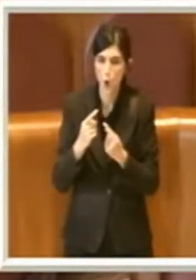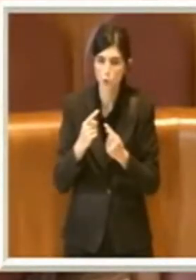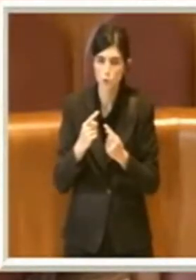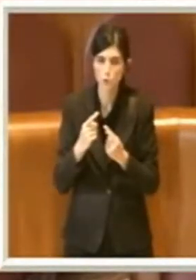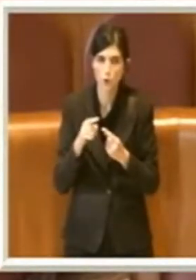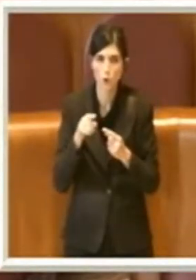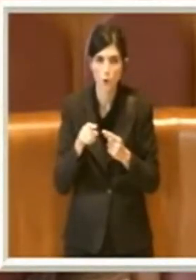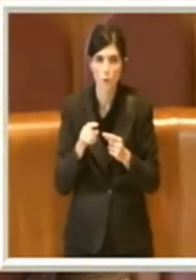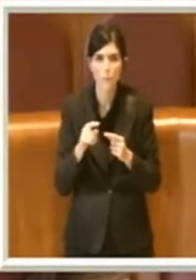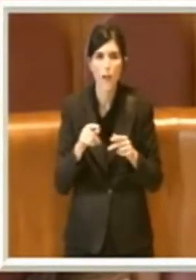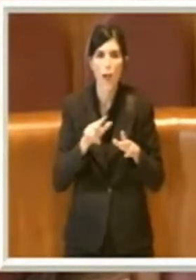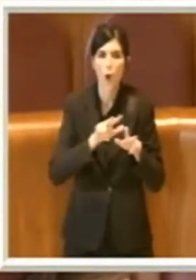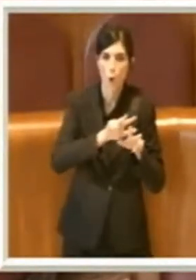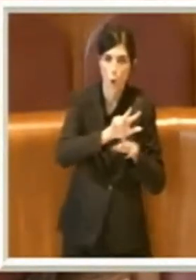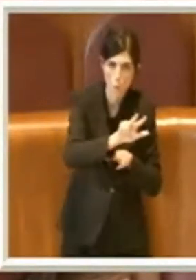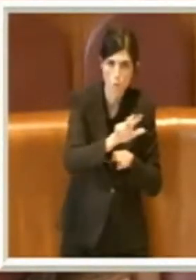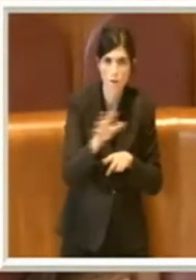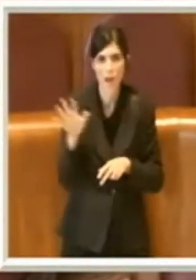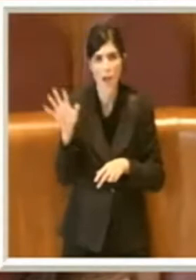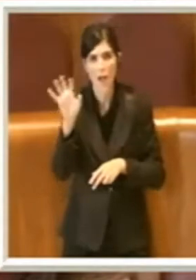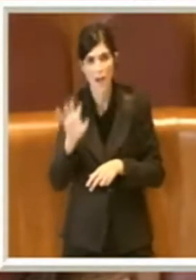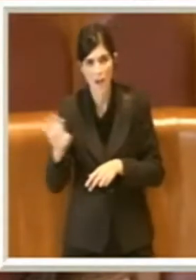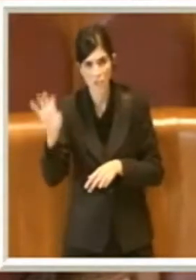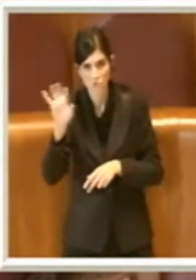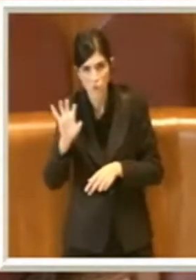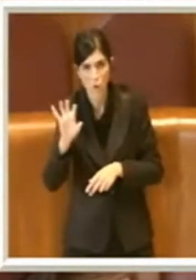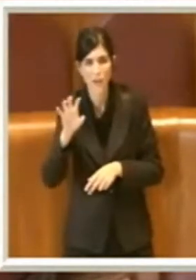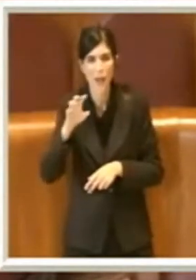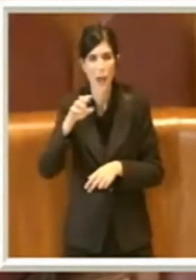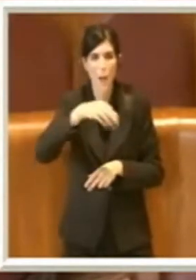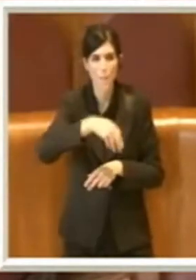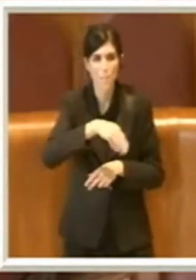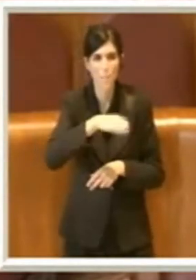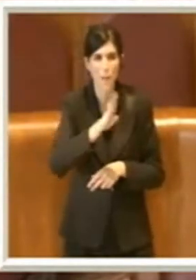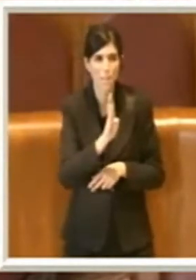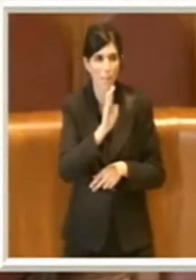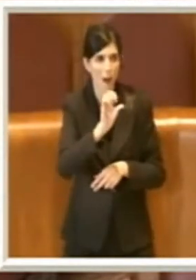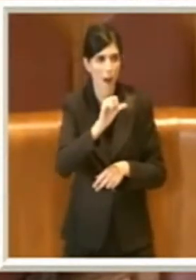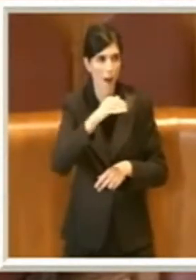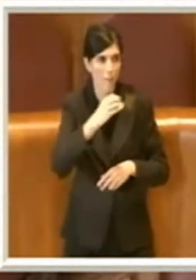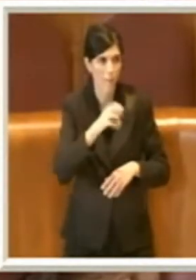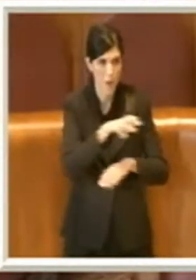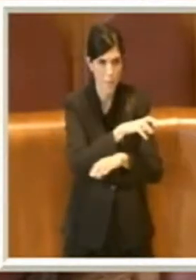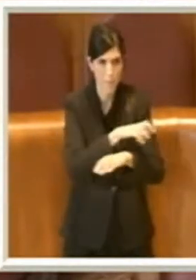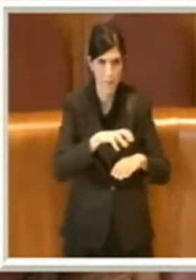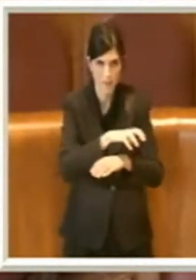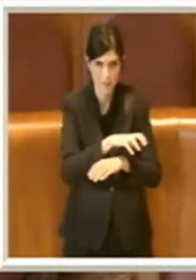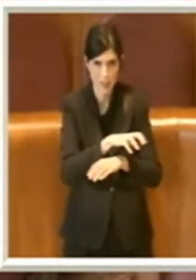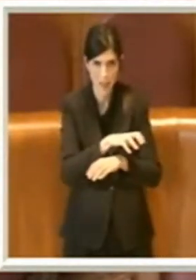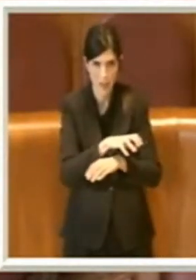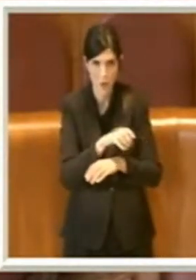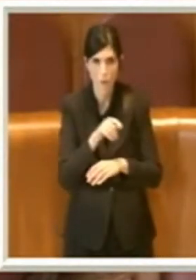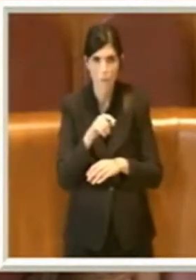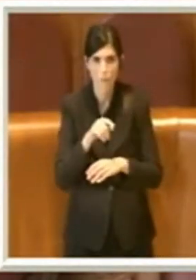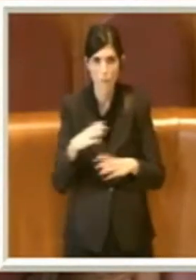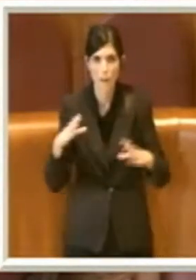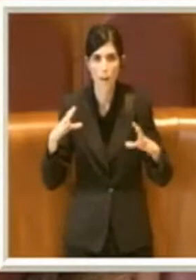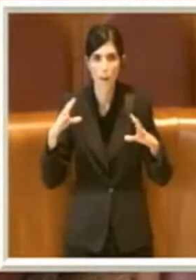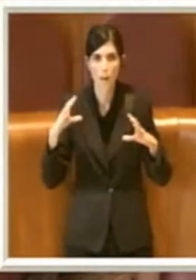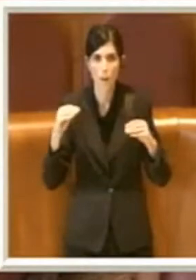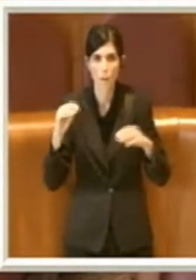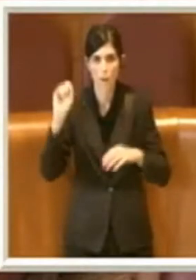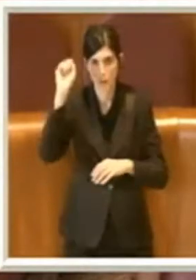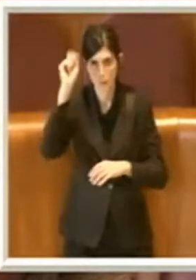livelli tra Comune, Regione e MIBACT, che è il tavolo del decoro che va avanti da anni, che ha definito